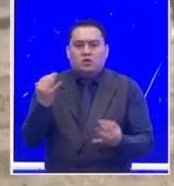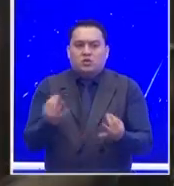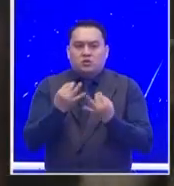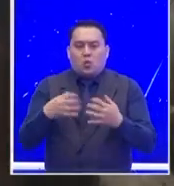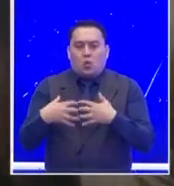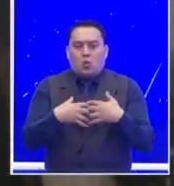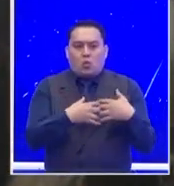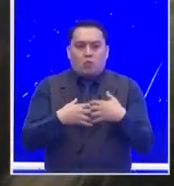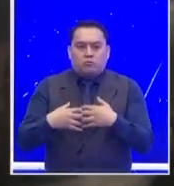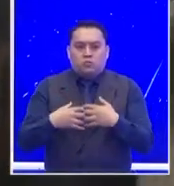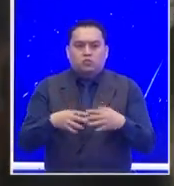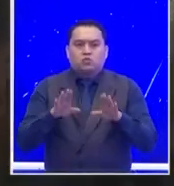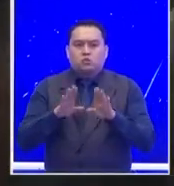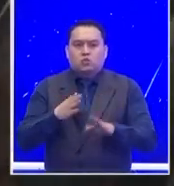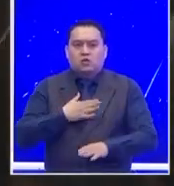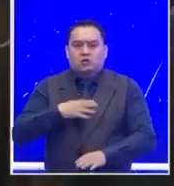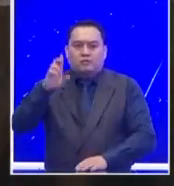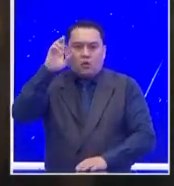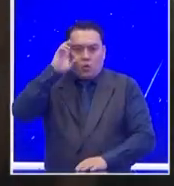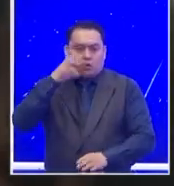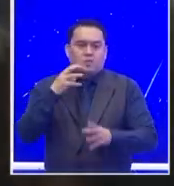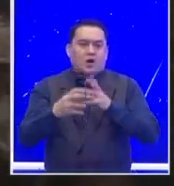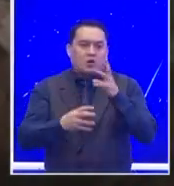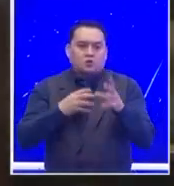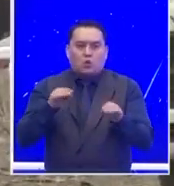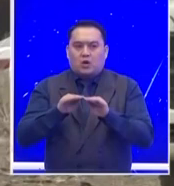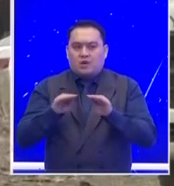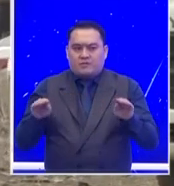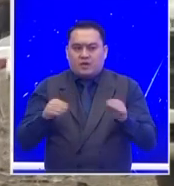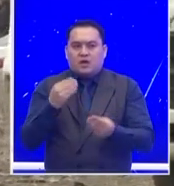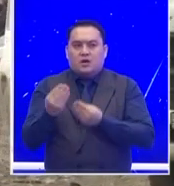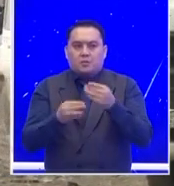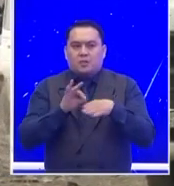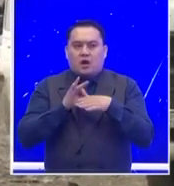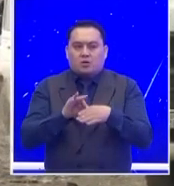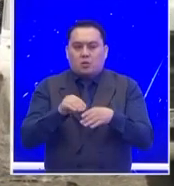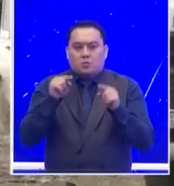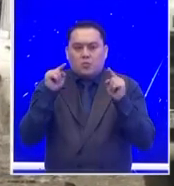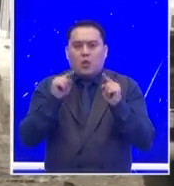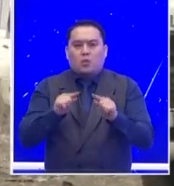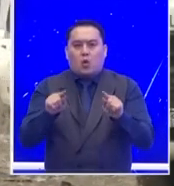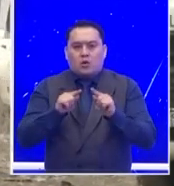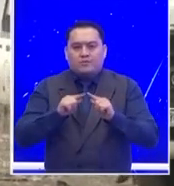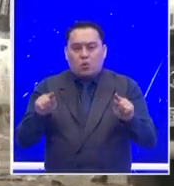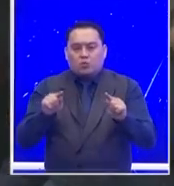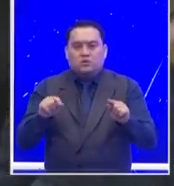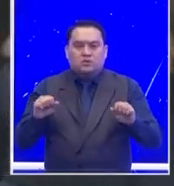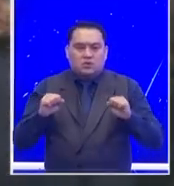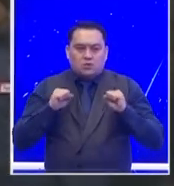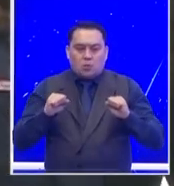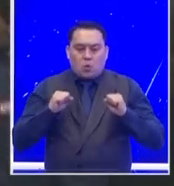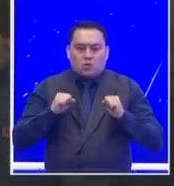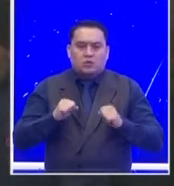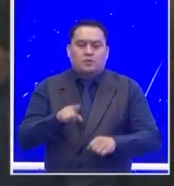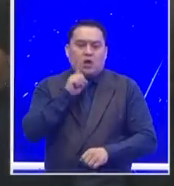к кокпару, популярному не только в нашей стране, но и на международном уровне. Игра проводится для популяризации этого вида спорта, а также